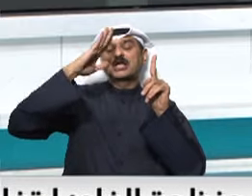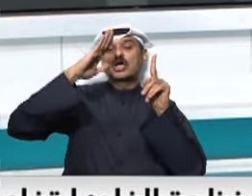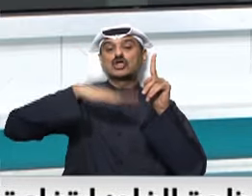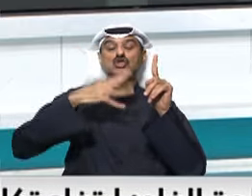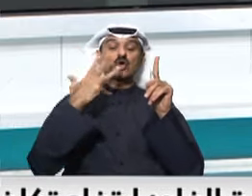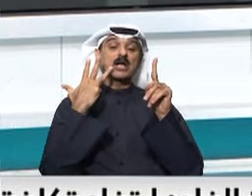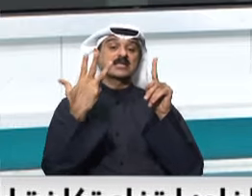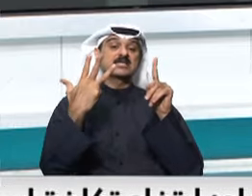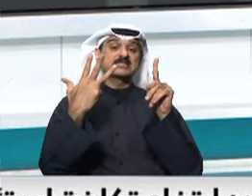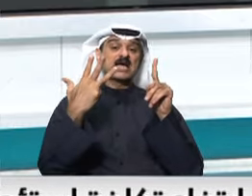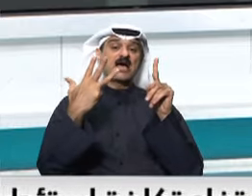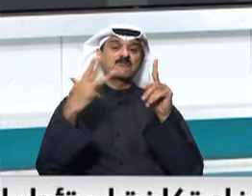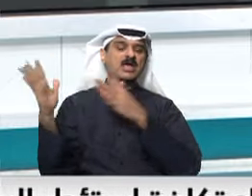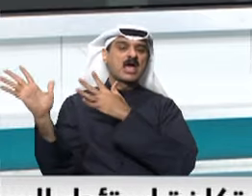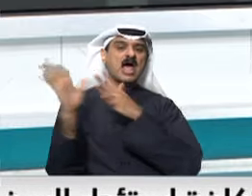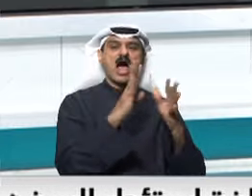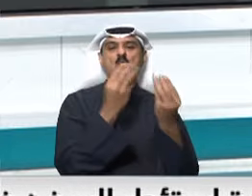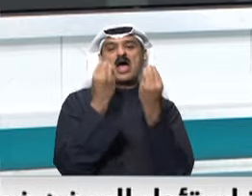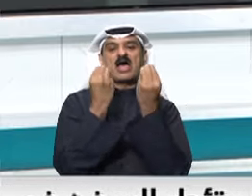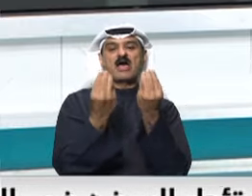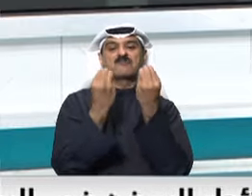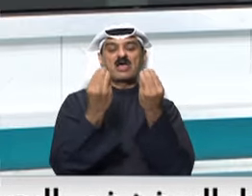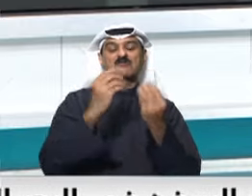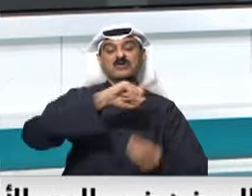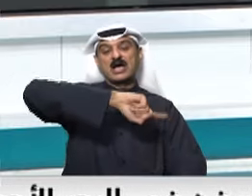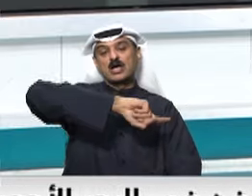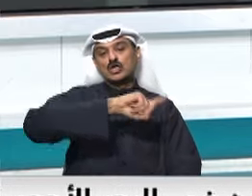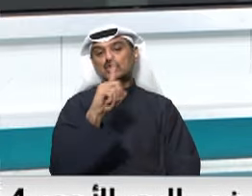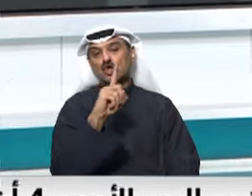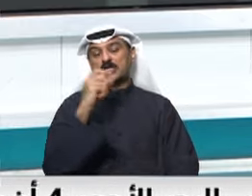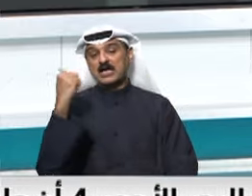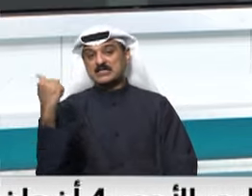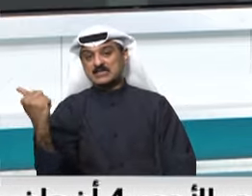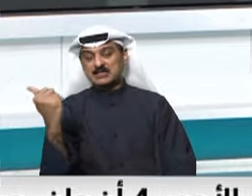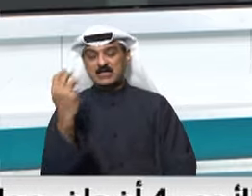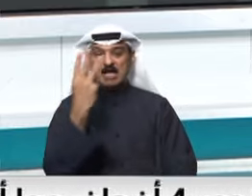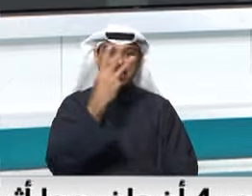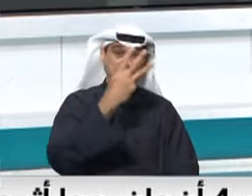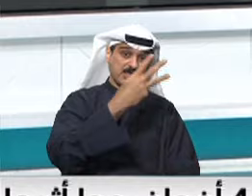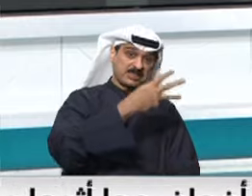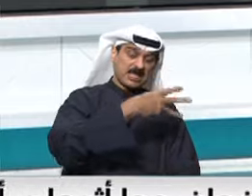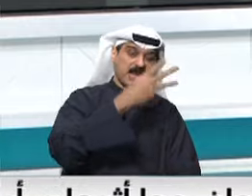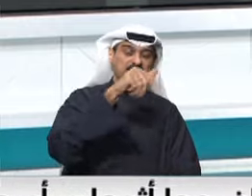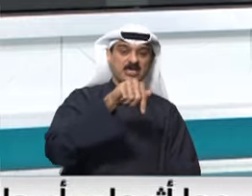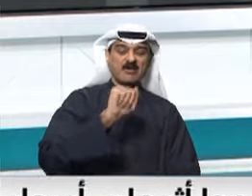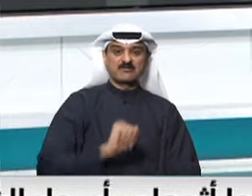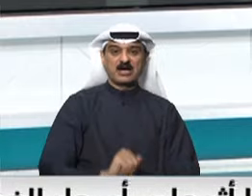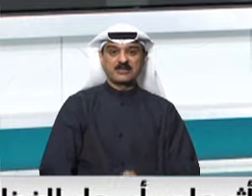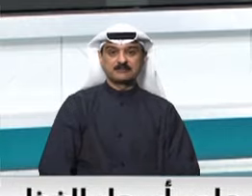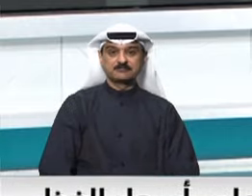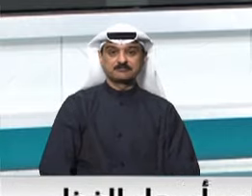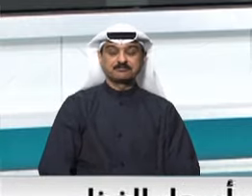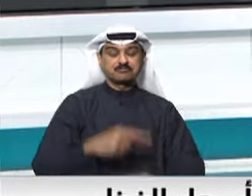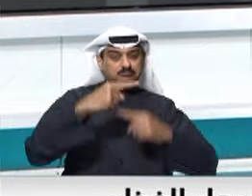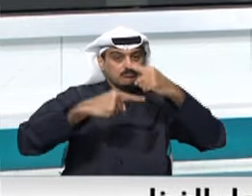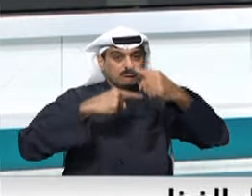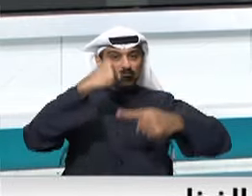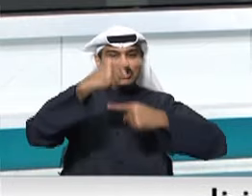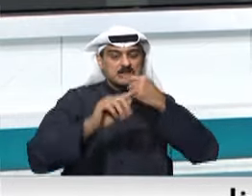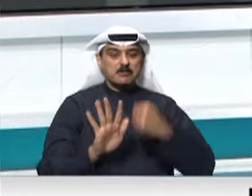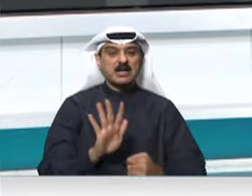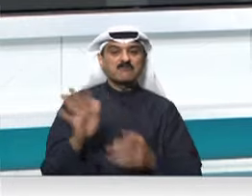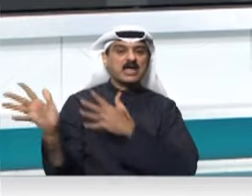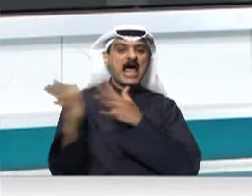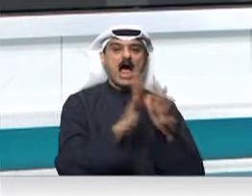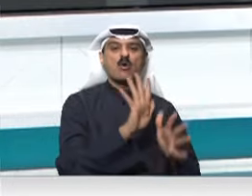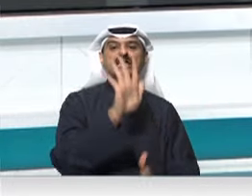معتدل خلال النهار وخلال المساء من 6 الى 30 م في الساعه ومن 6 الى 28 م في الساعه خلال المساء يستمر ويانا الهواء الشمال الغربي